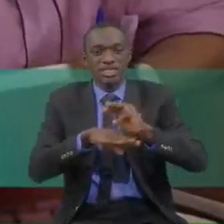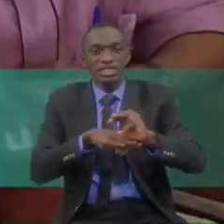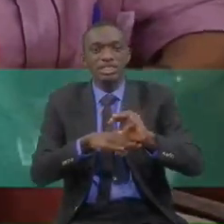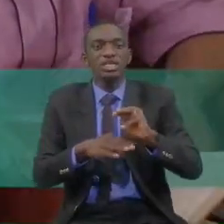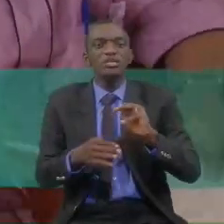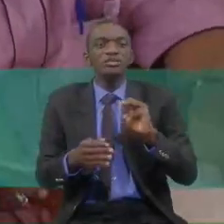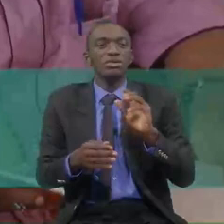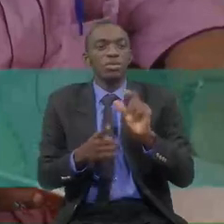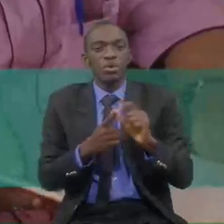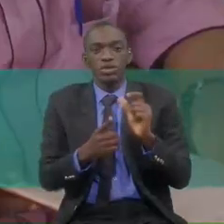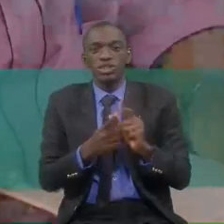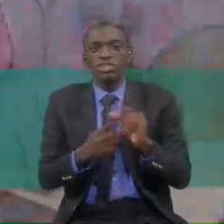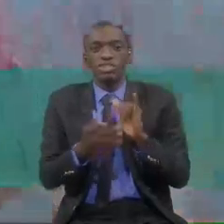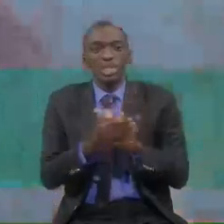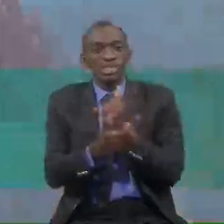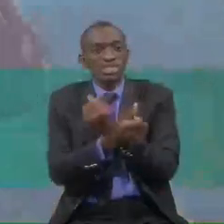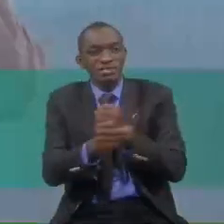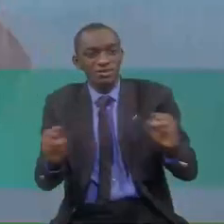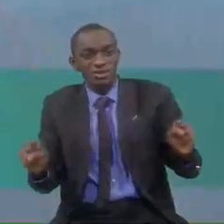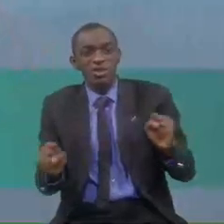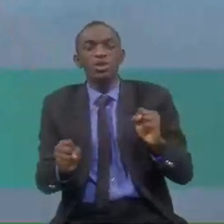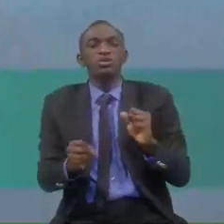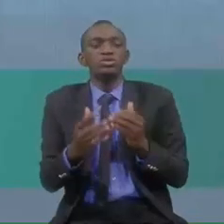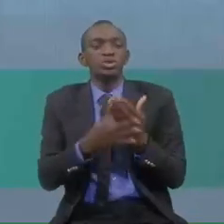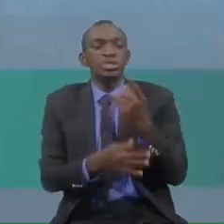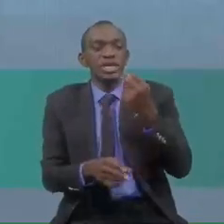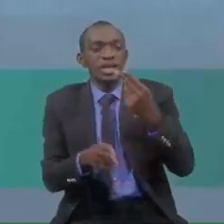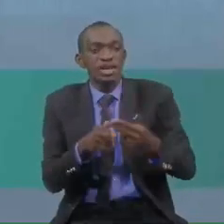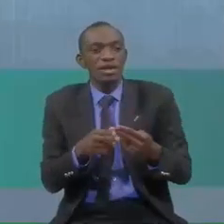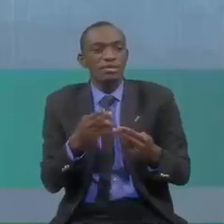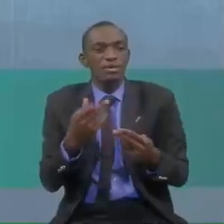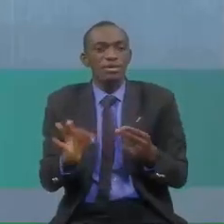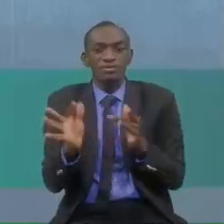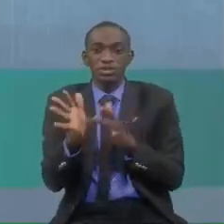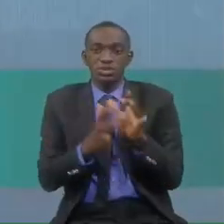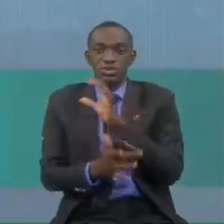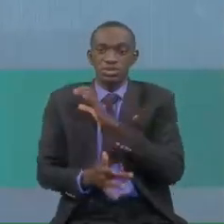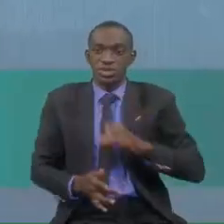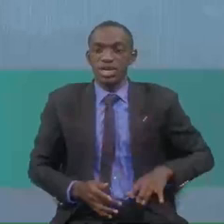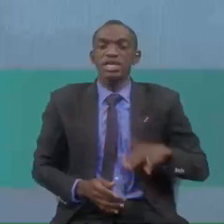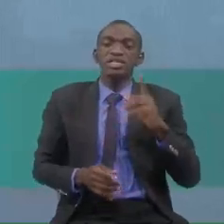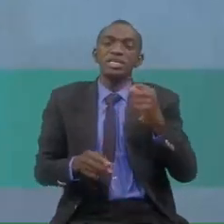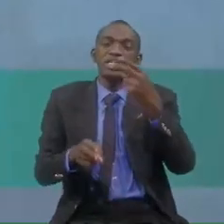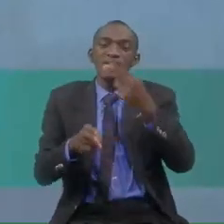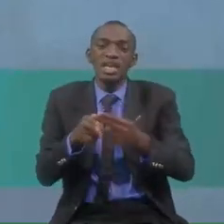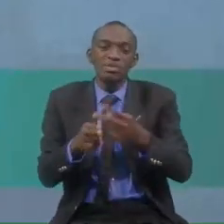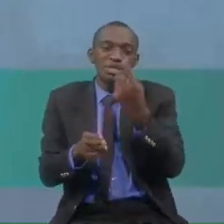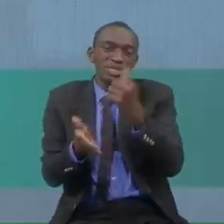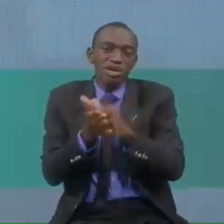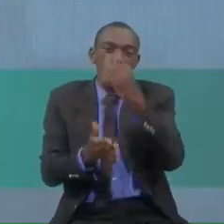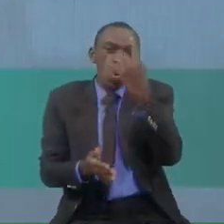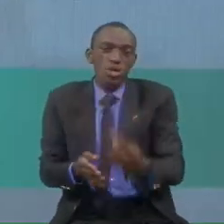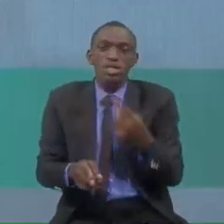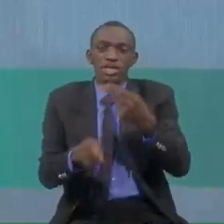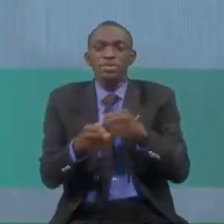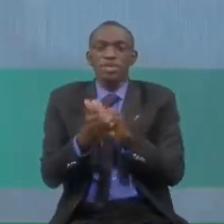ce salut par le nom de Jésus-Christ, le seul nom qui apporte le salut, car